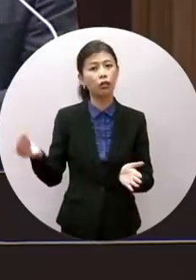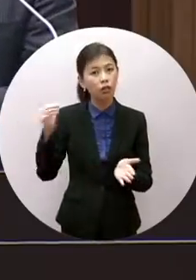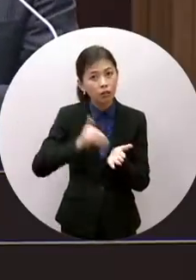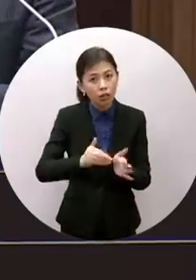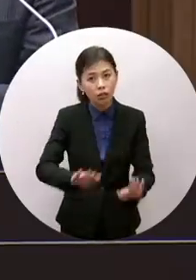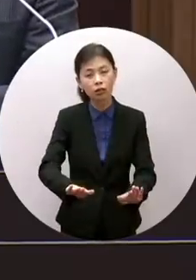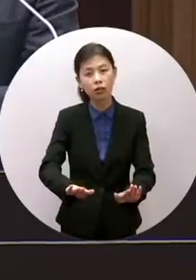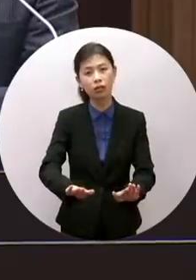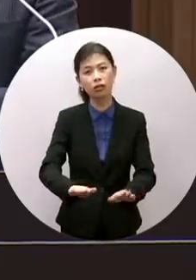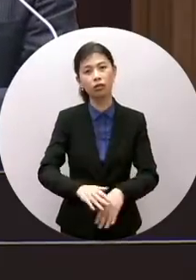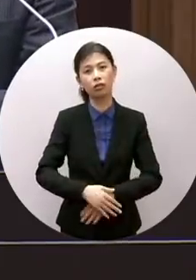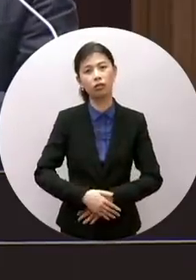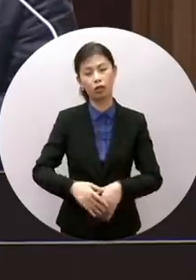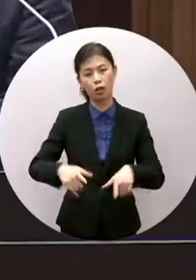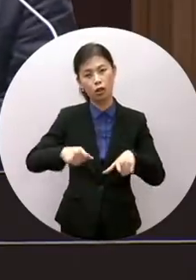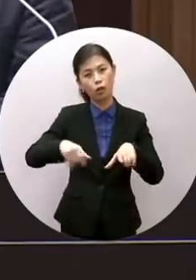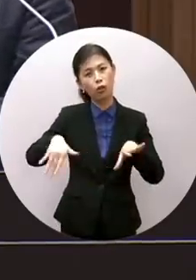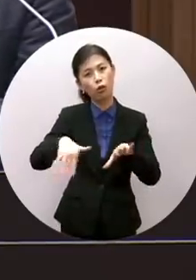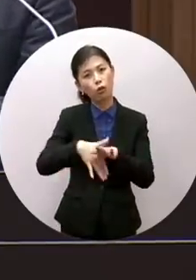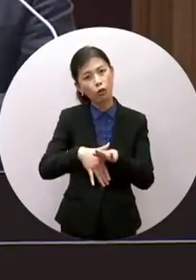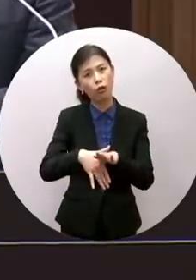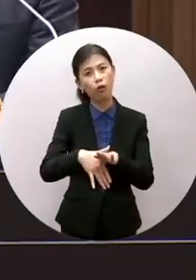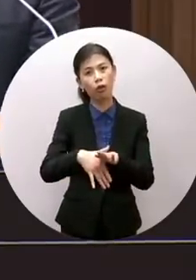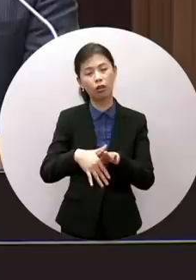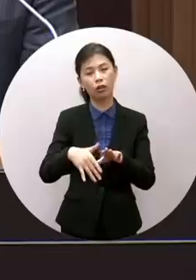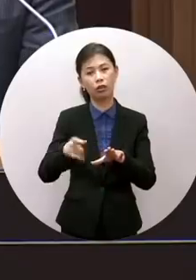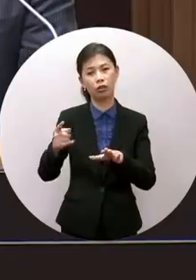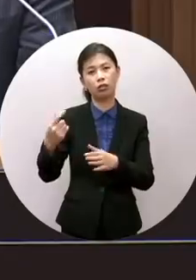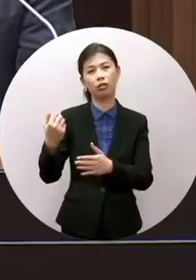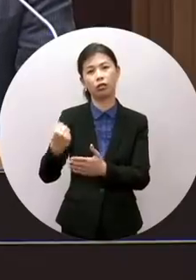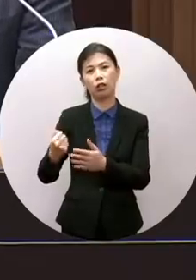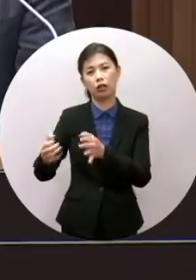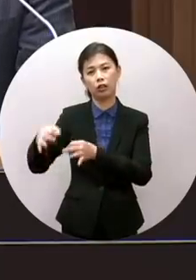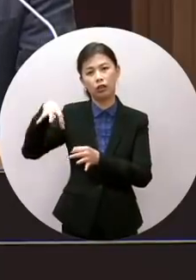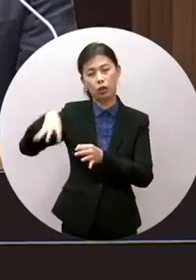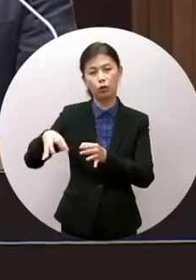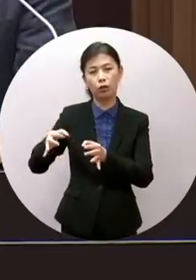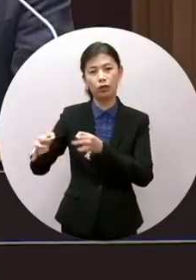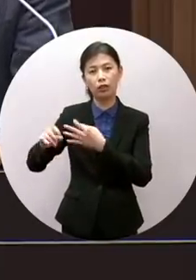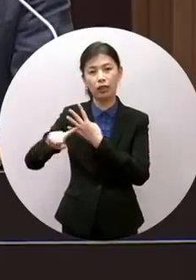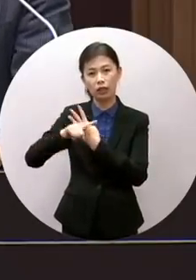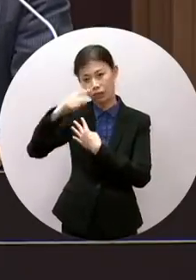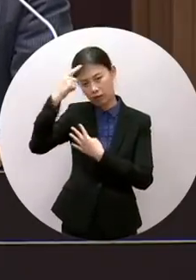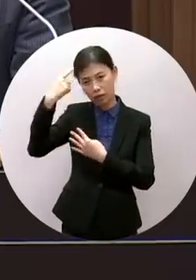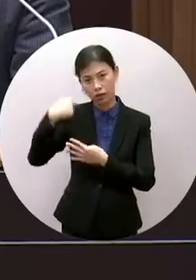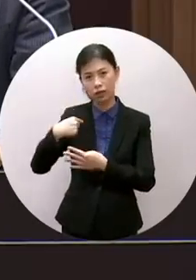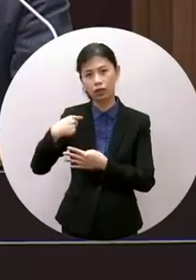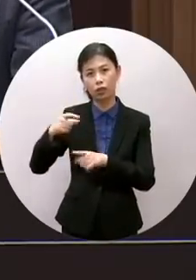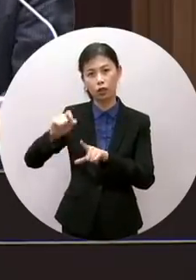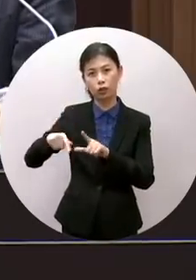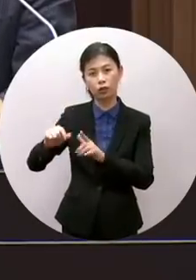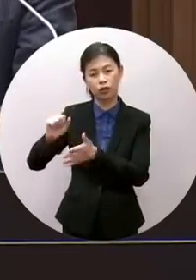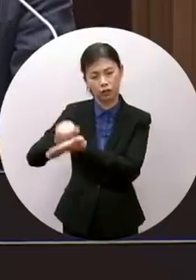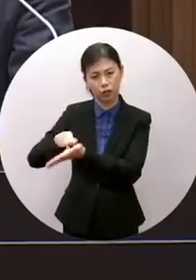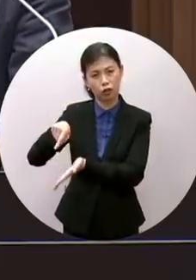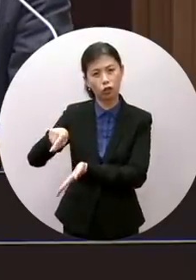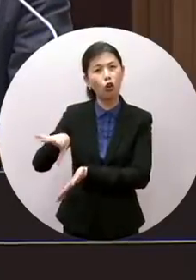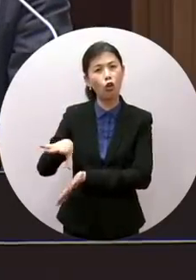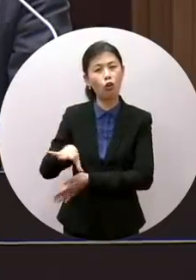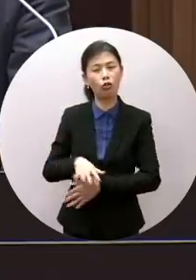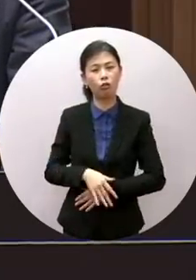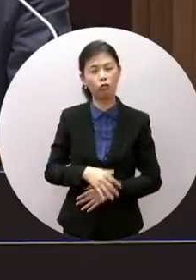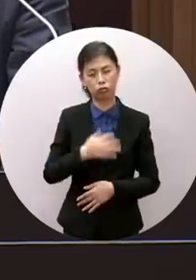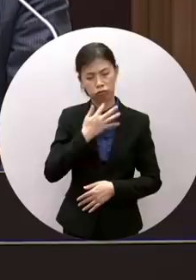在，这个公文还登载在经济部的商业司的这个公司登记里面，你干嘛哩啊？